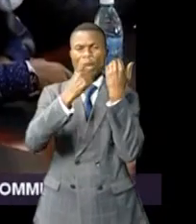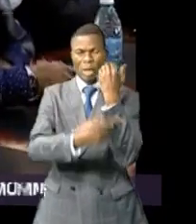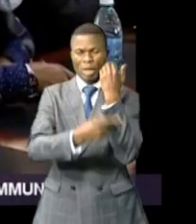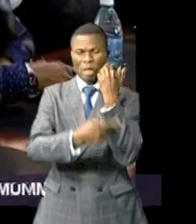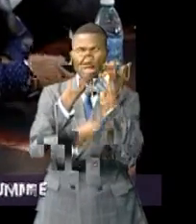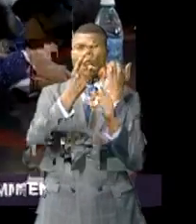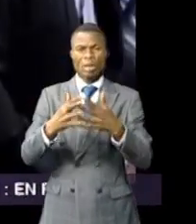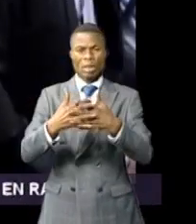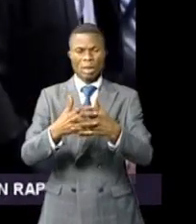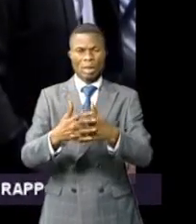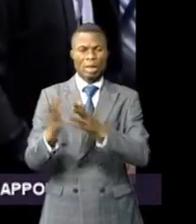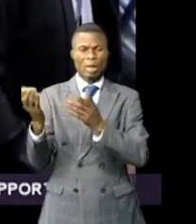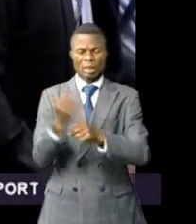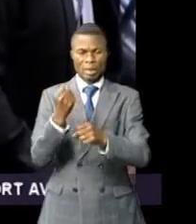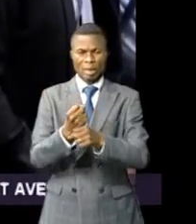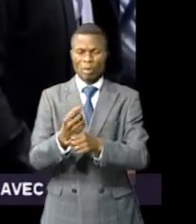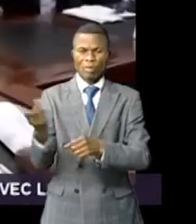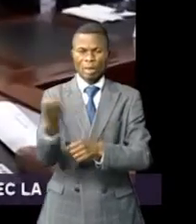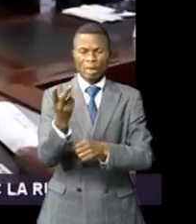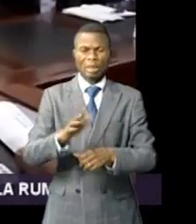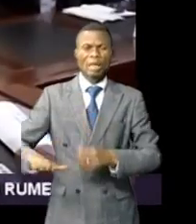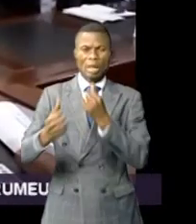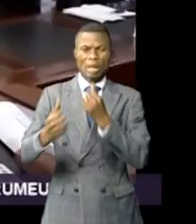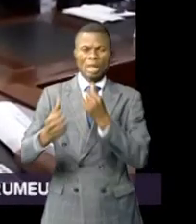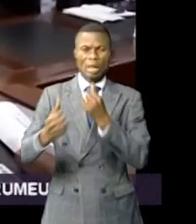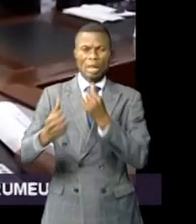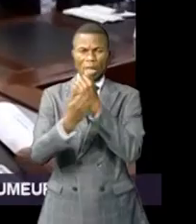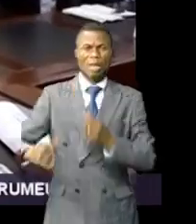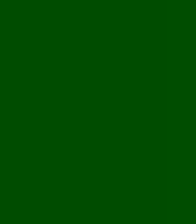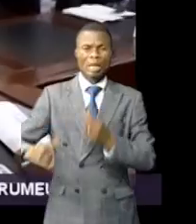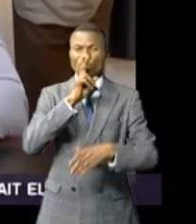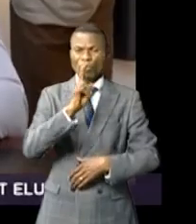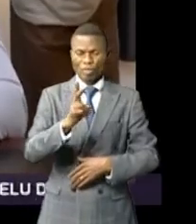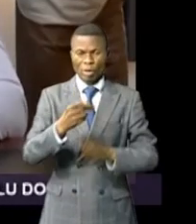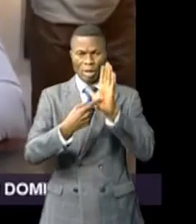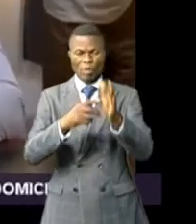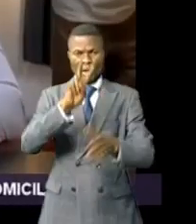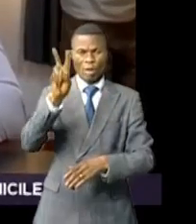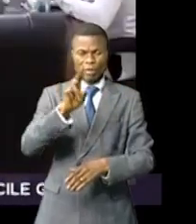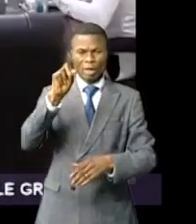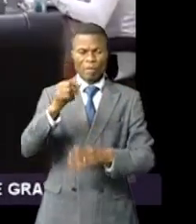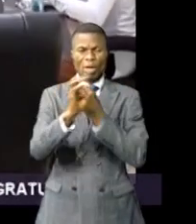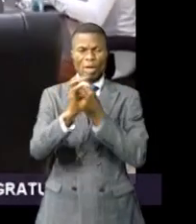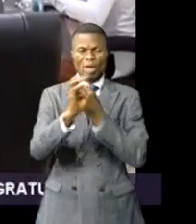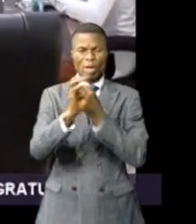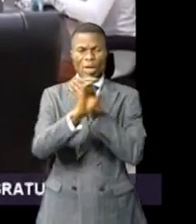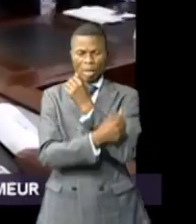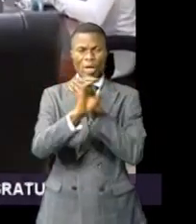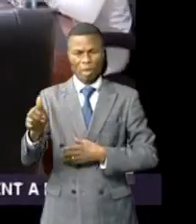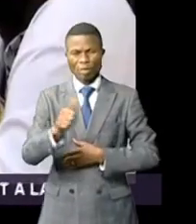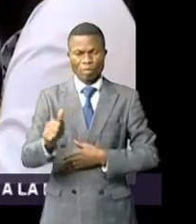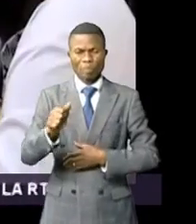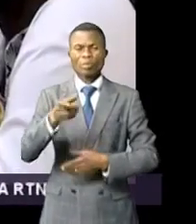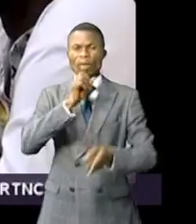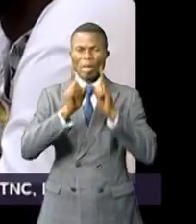des partenariats des affaires entre ce pays et la RDC. Cette confirmation ce vendredi 20 août 2021 au cours de l'échange entre